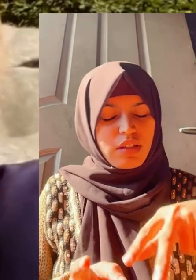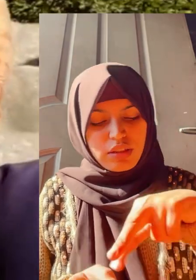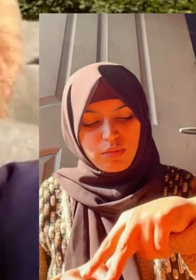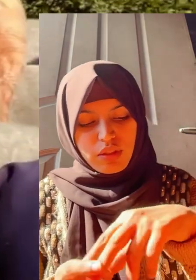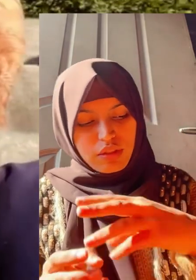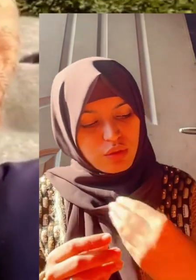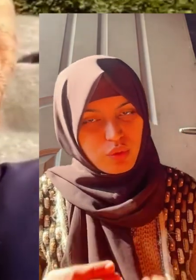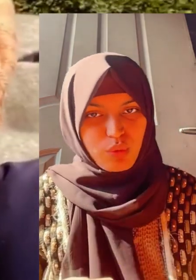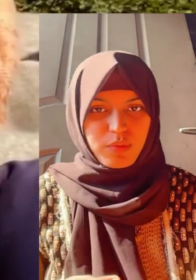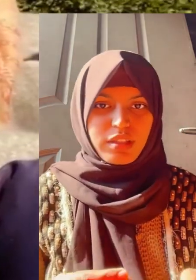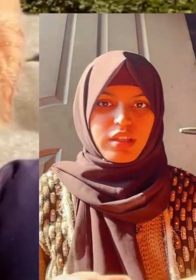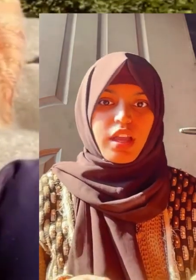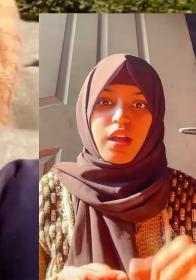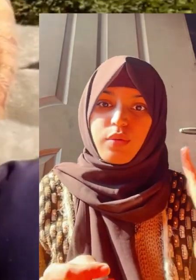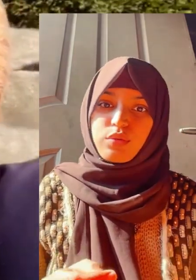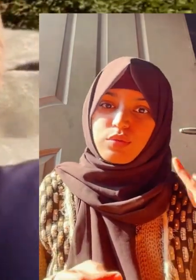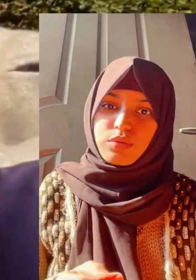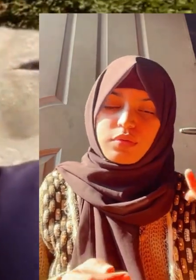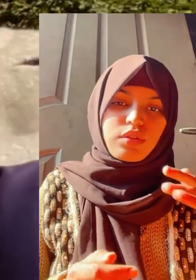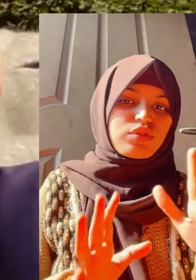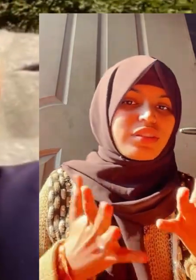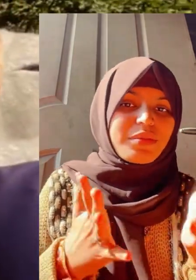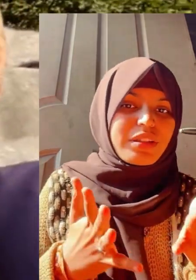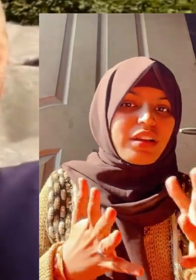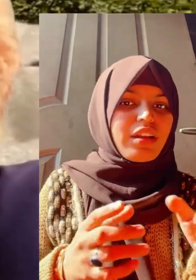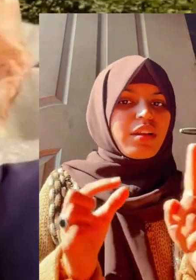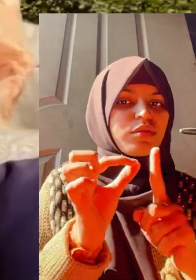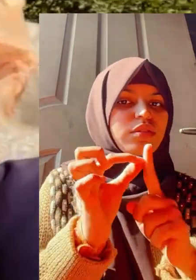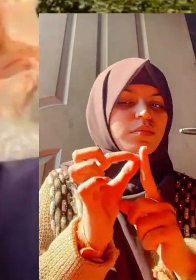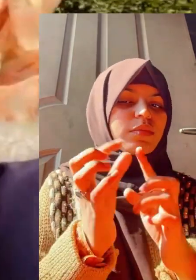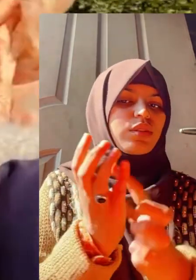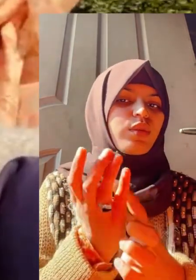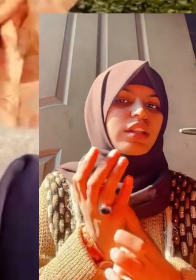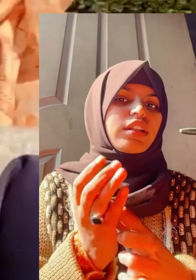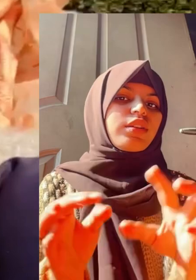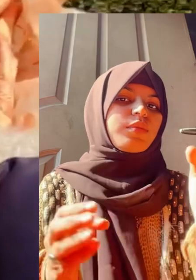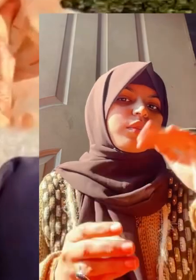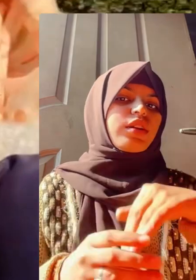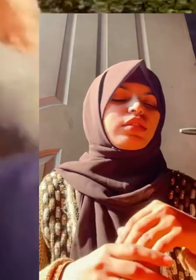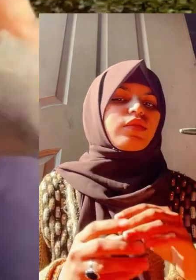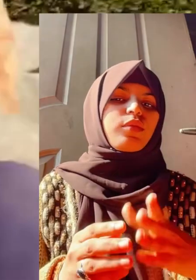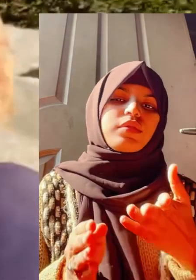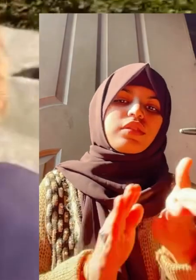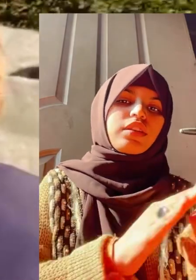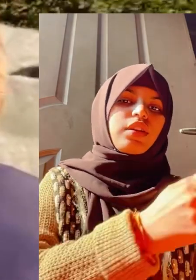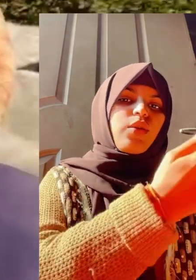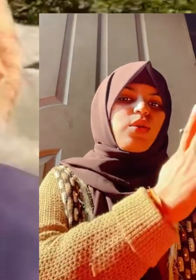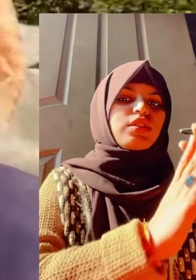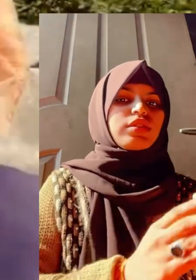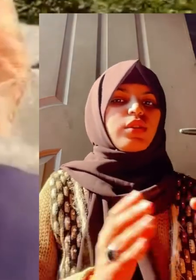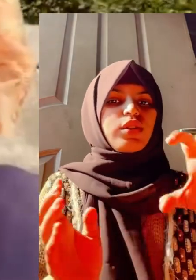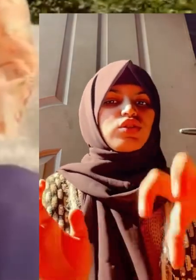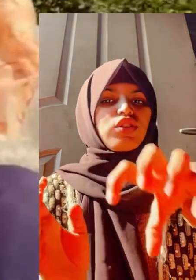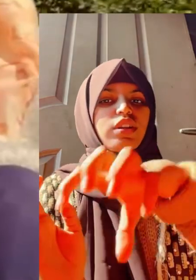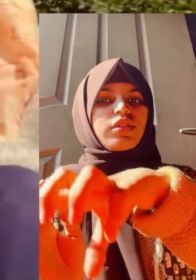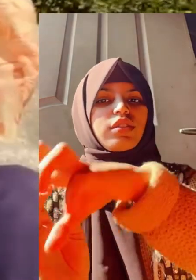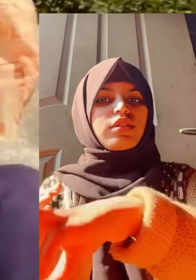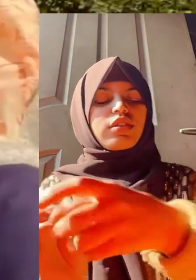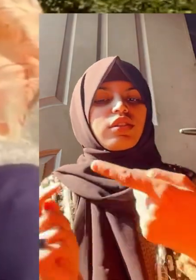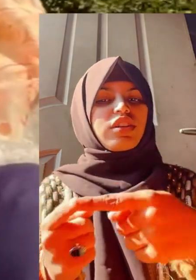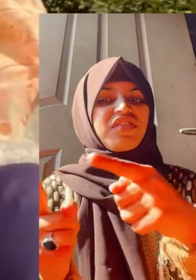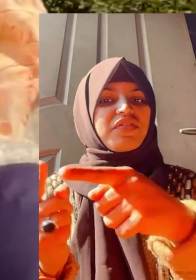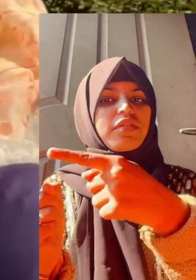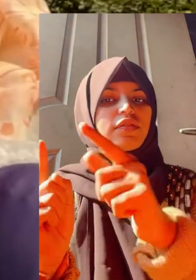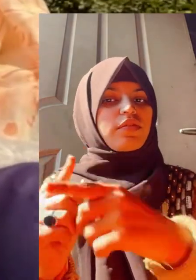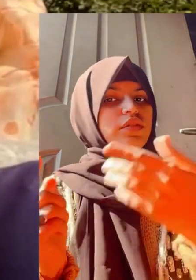वो आना था पंजाब यूनिवर्सिटी है, एंड मलीहा ठोकर चली गई है, मलीहा जिना हॉस्पिटल चली गई है, मलीहा मॉडल टाउन चली गई है। इसमें मेरा गुनाह नहीं है, लोड़